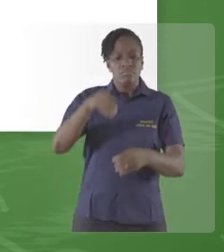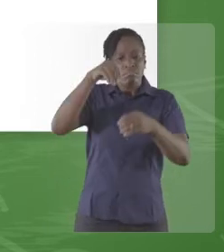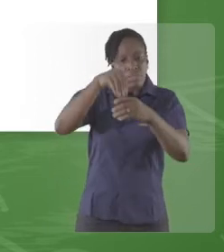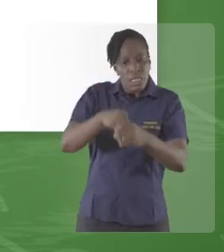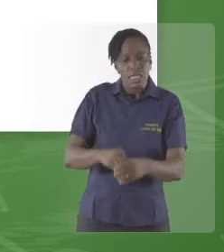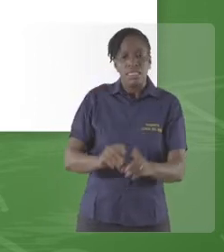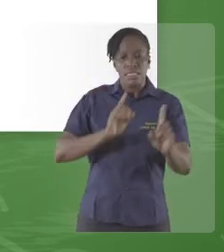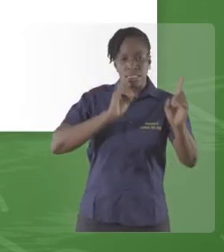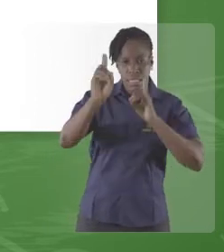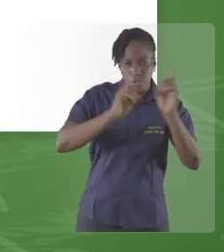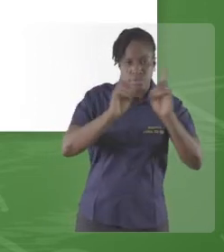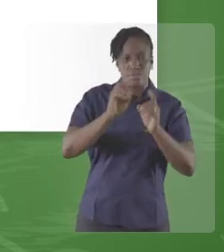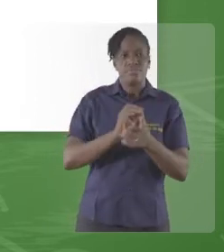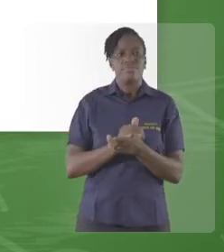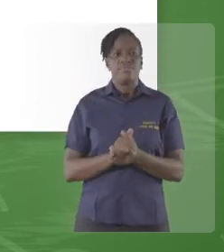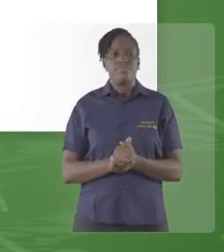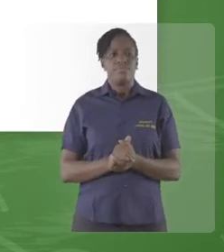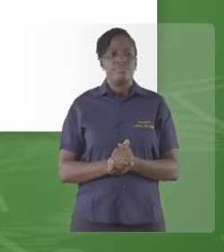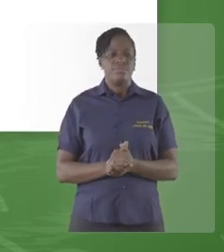le cadre du dialogue.